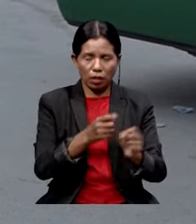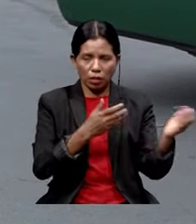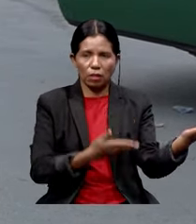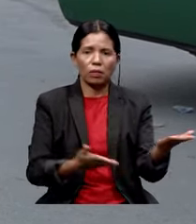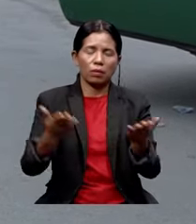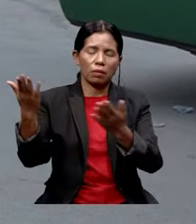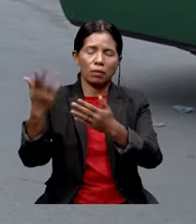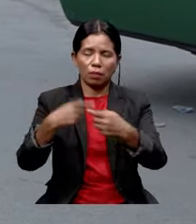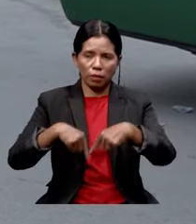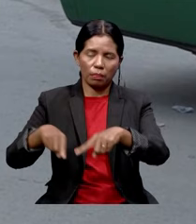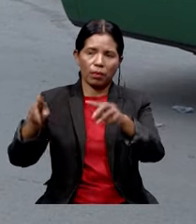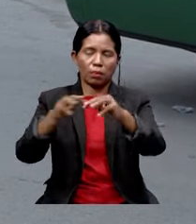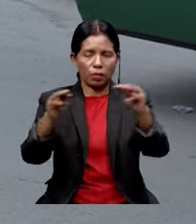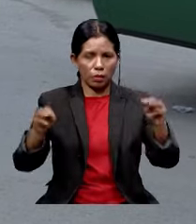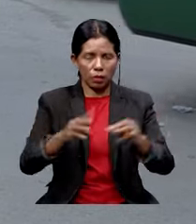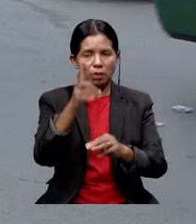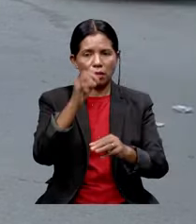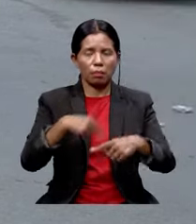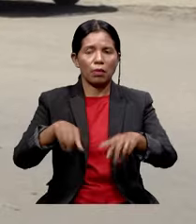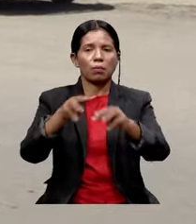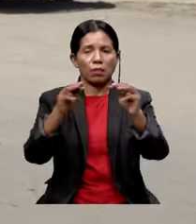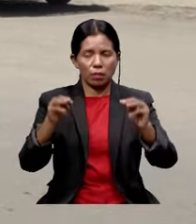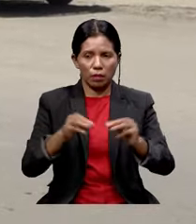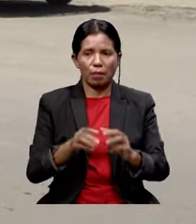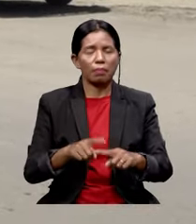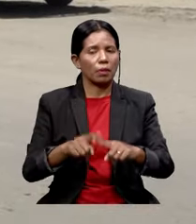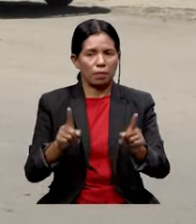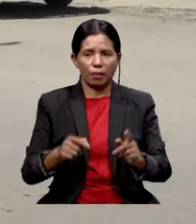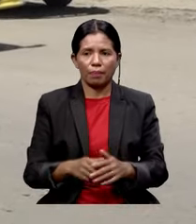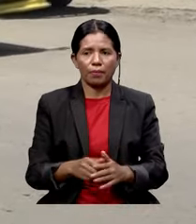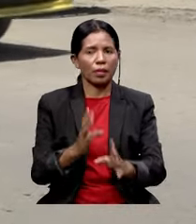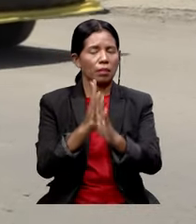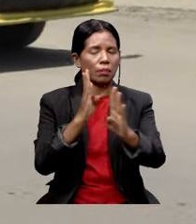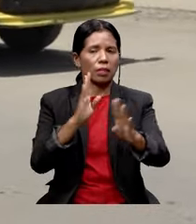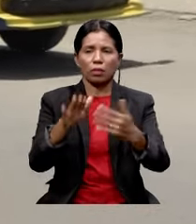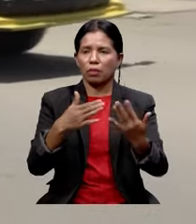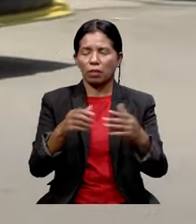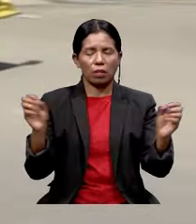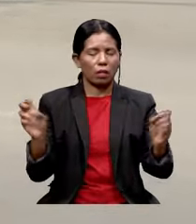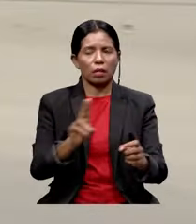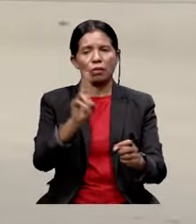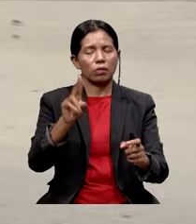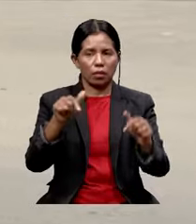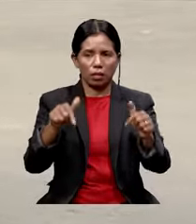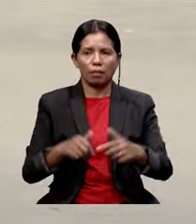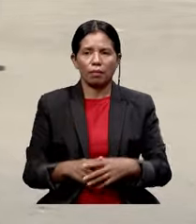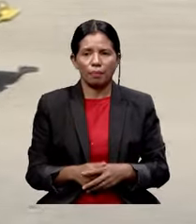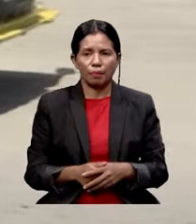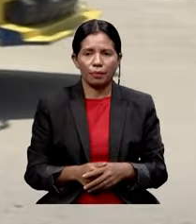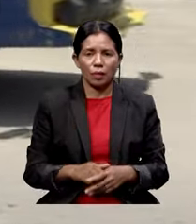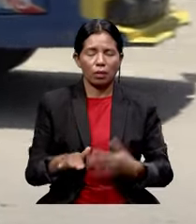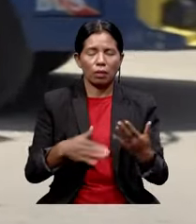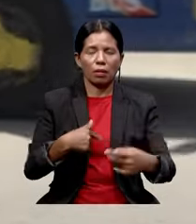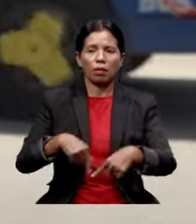husi munisipu distritu dili ne ba munisipu. Mai be bis hotu hotu la aplike dane tra hotu ba